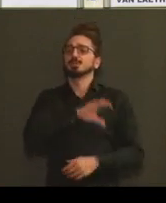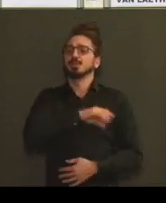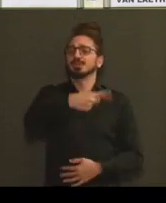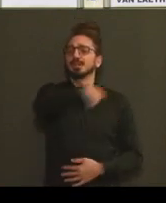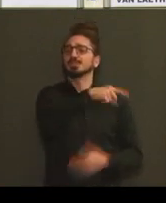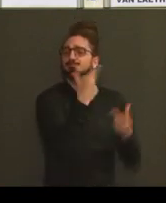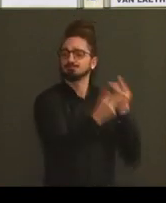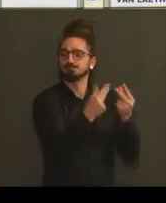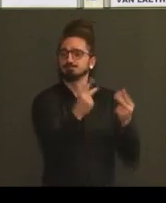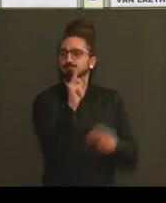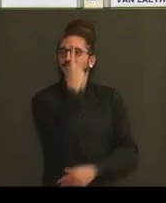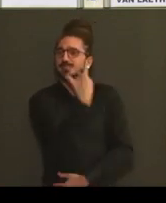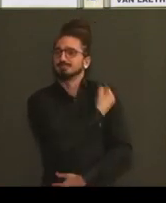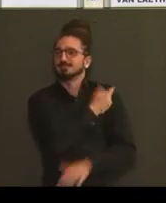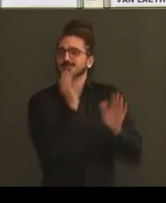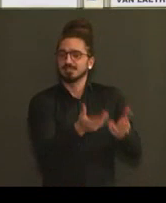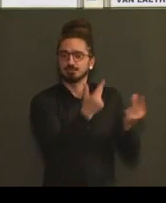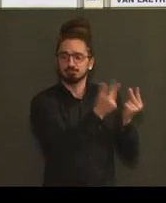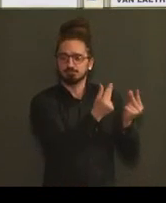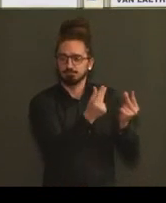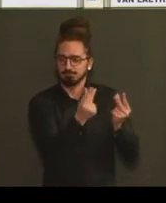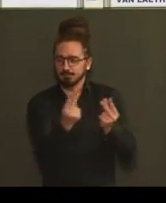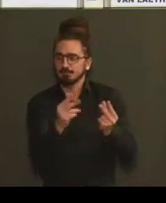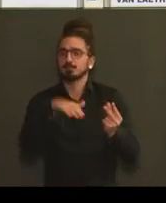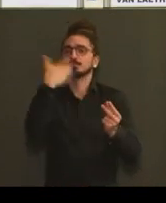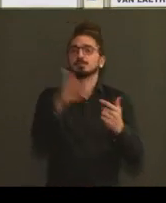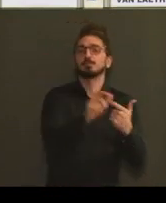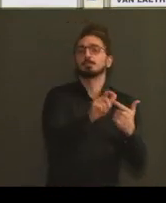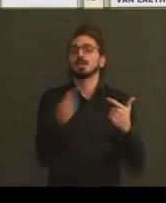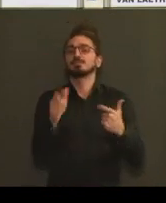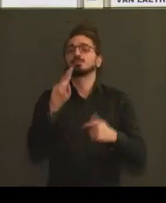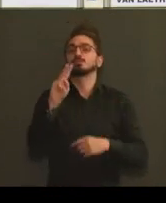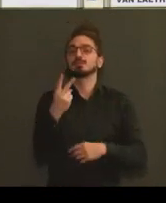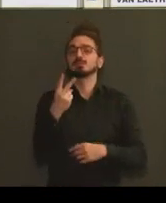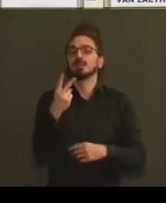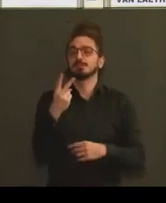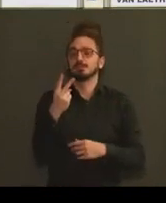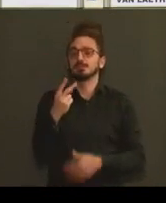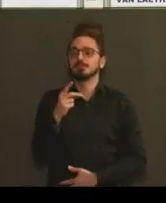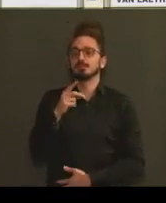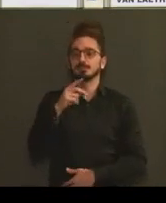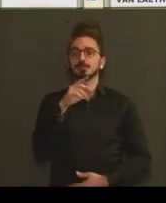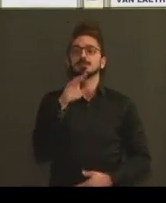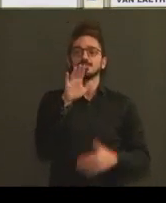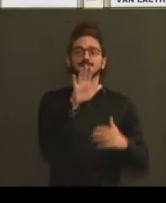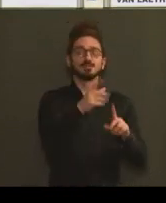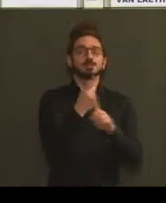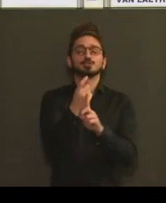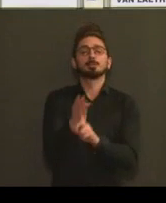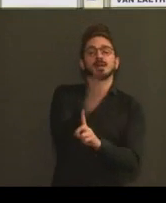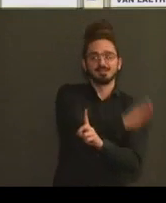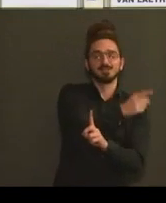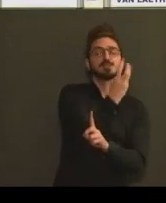à 350 000 lors de notre dernière conférence dont on parlait de ce sujet, et 230 000 plutôt